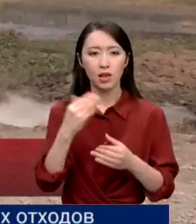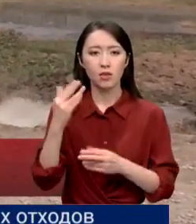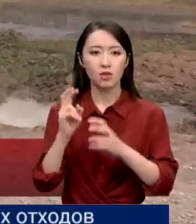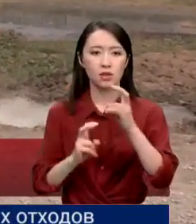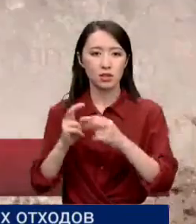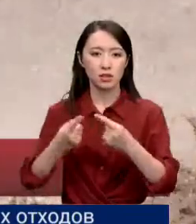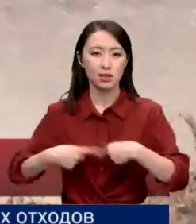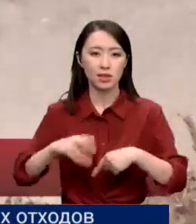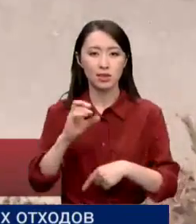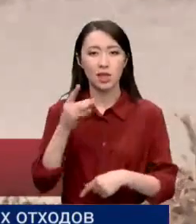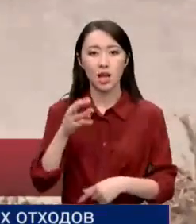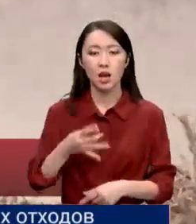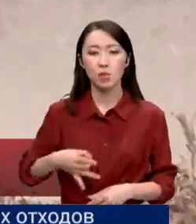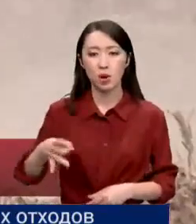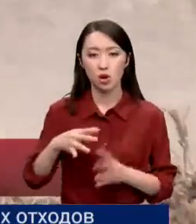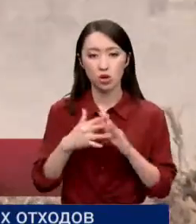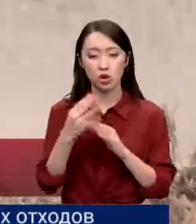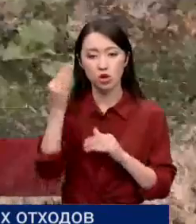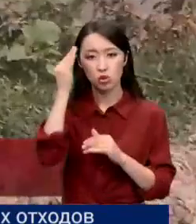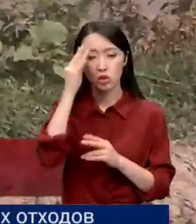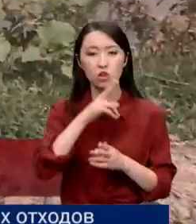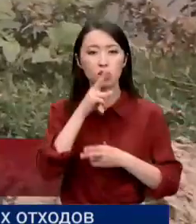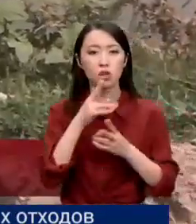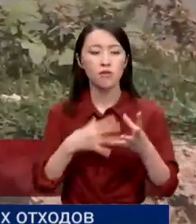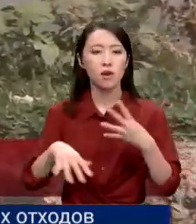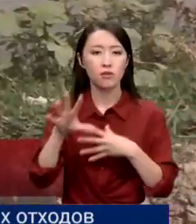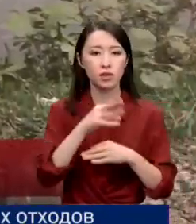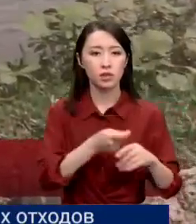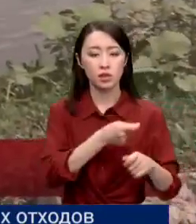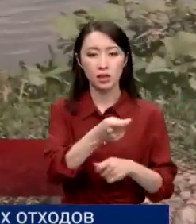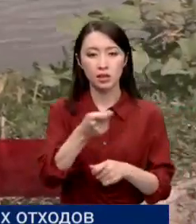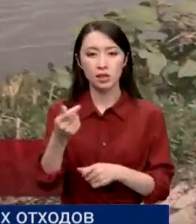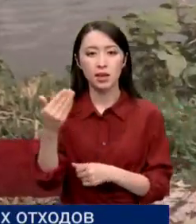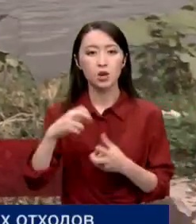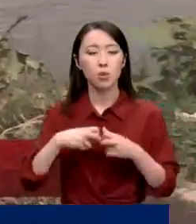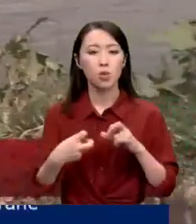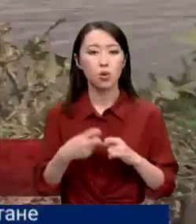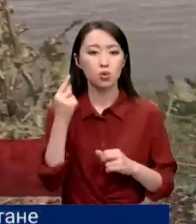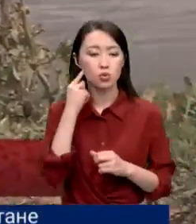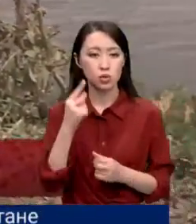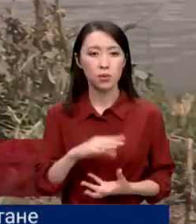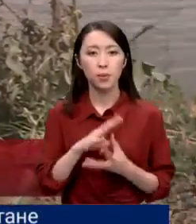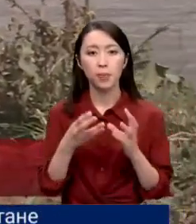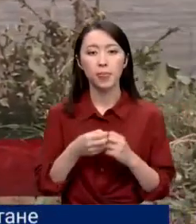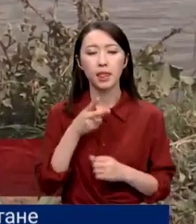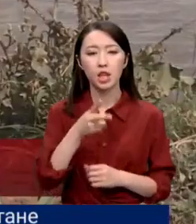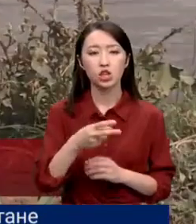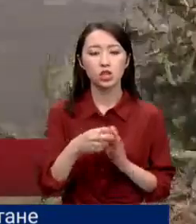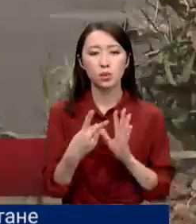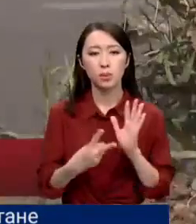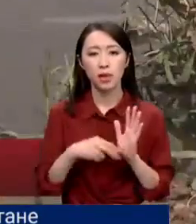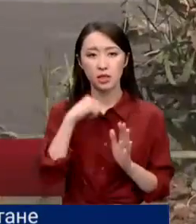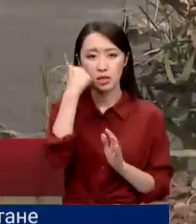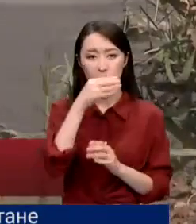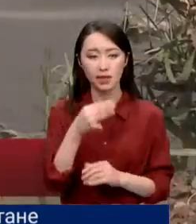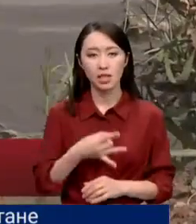Сайрамского района. Сельчане утверждают, что жаловались во все инстанции. Их проблемы услышали. В результате в 2017 году